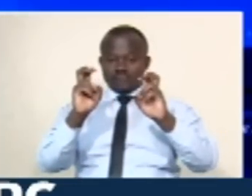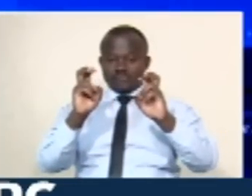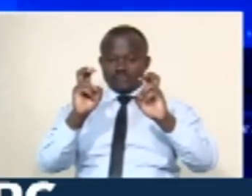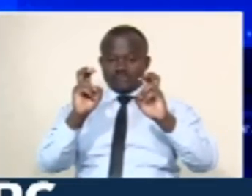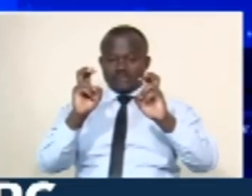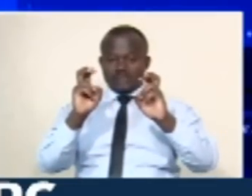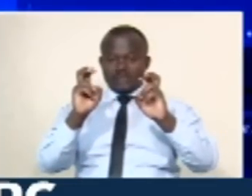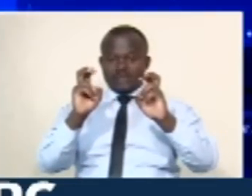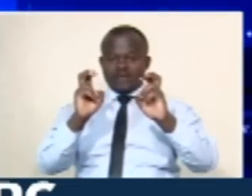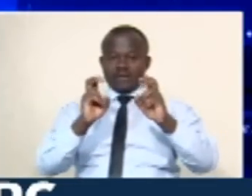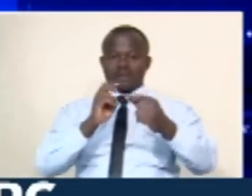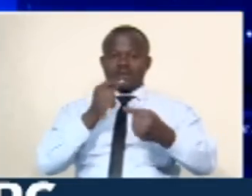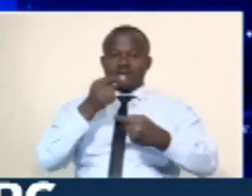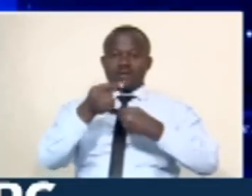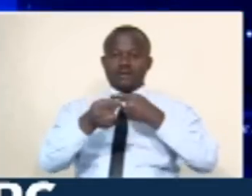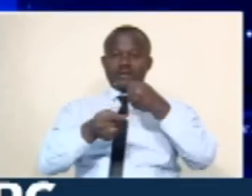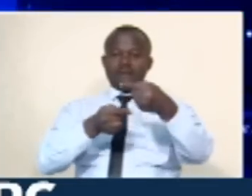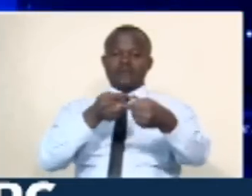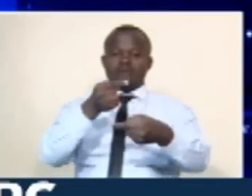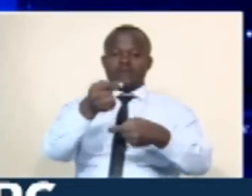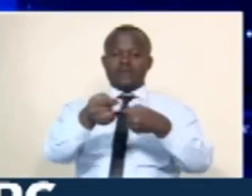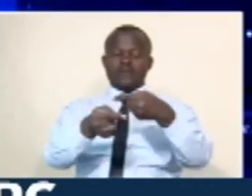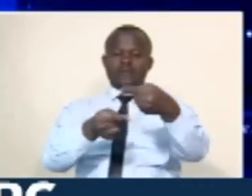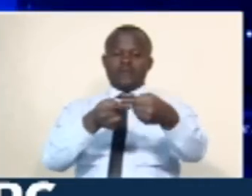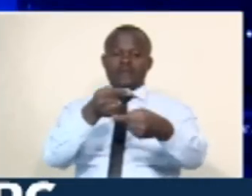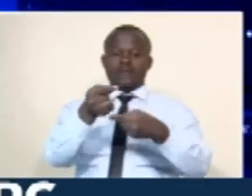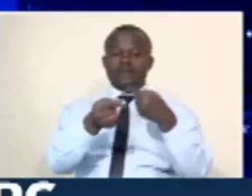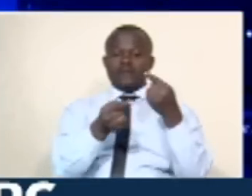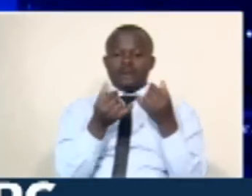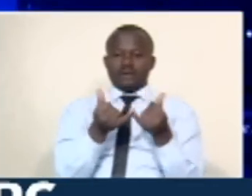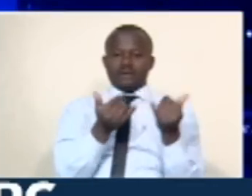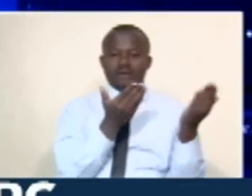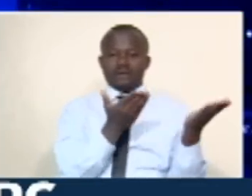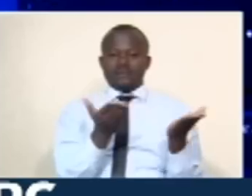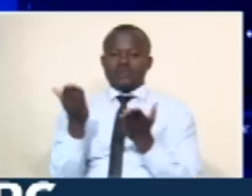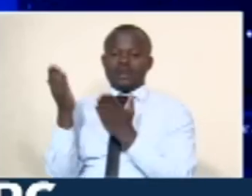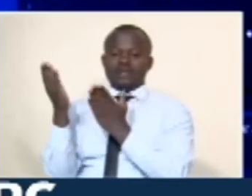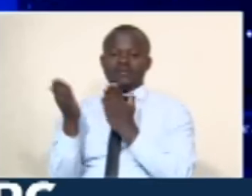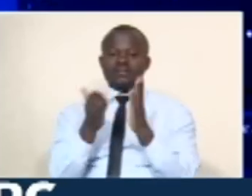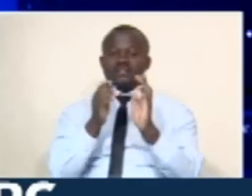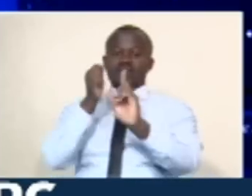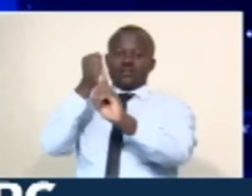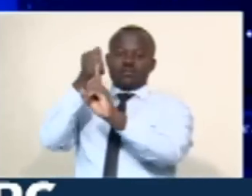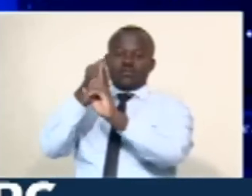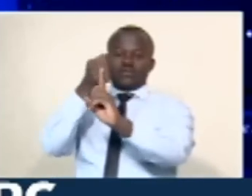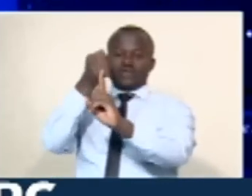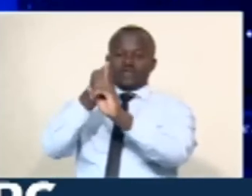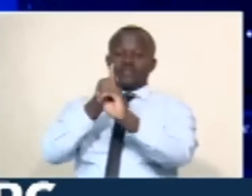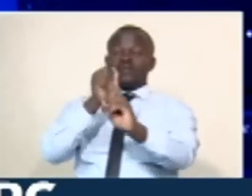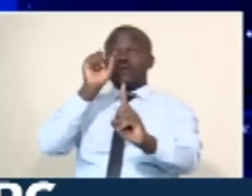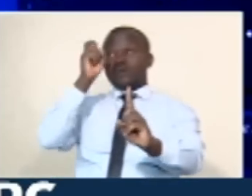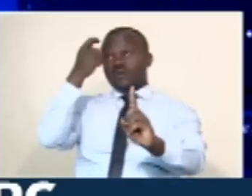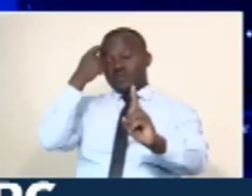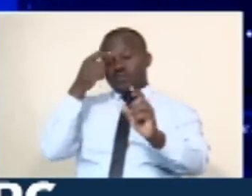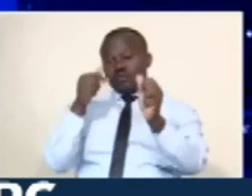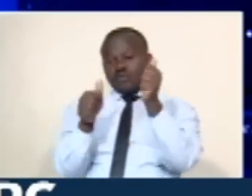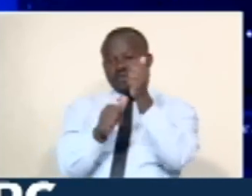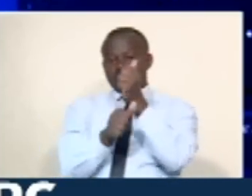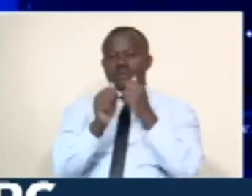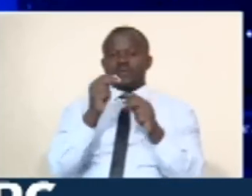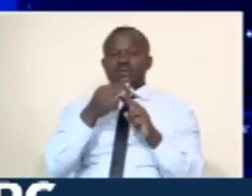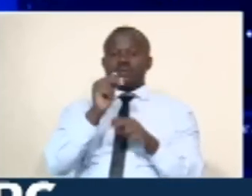tukiri kuri iyi nkuru tuba reka twakire umuvugizi wungirije wa guverinoma ni